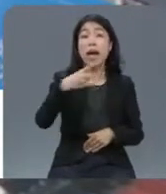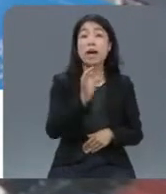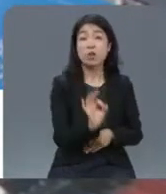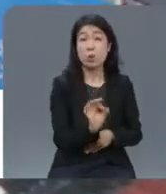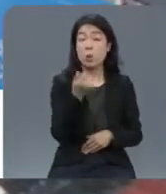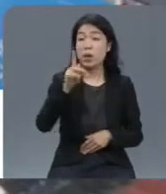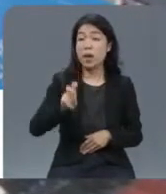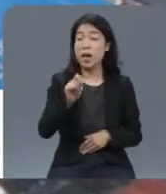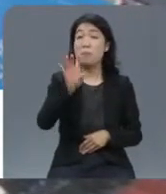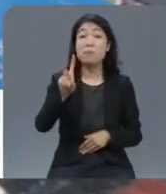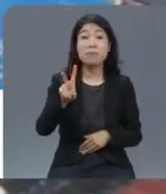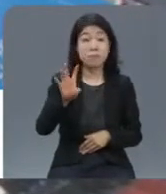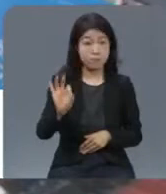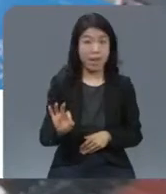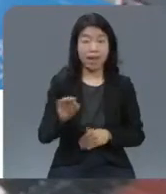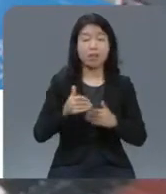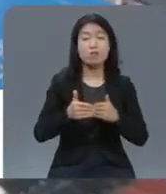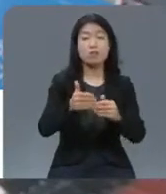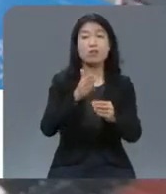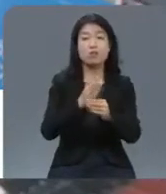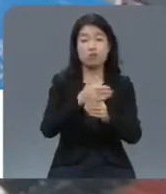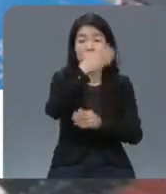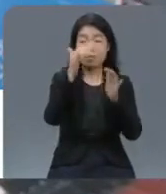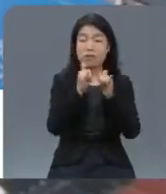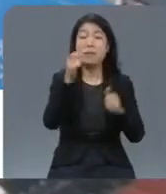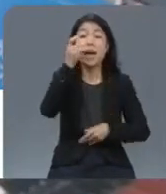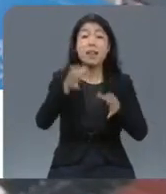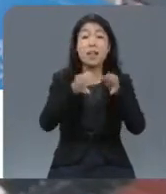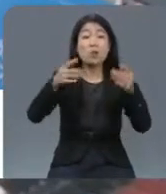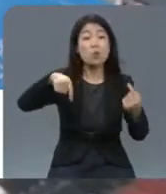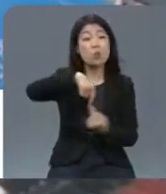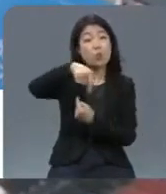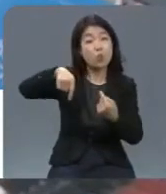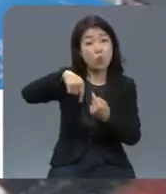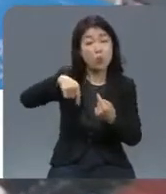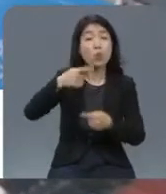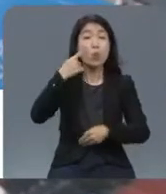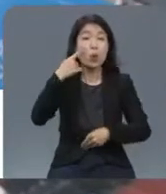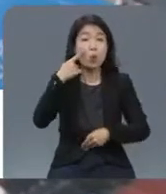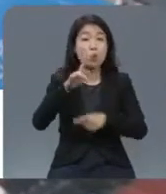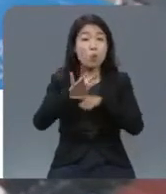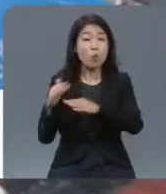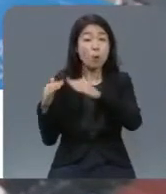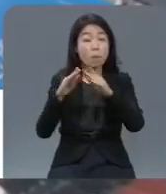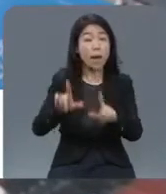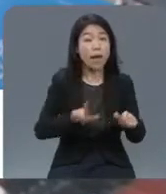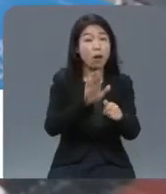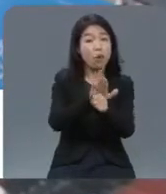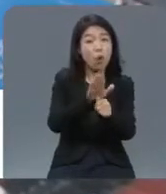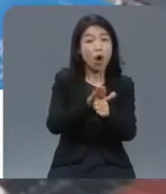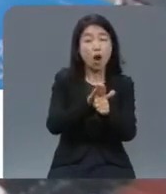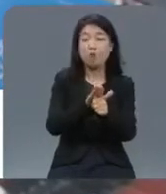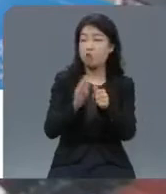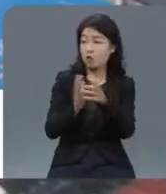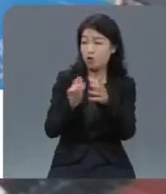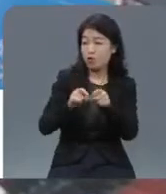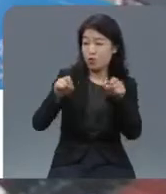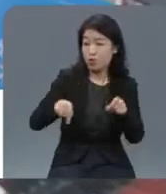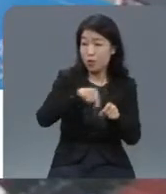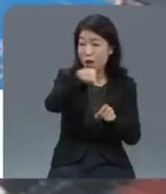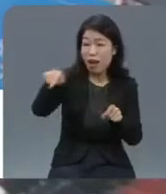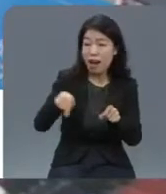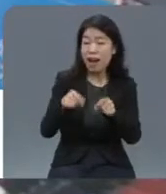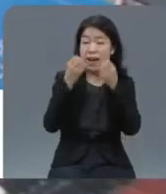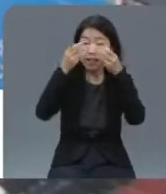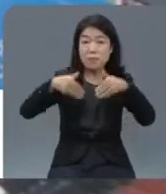추진되고 있습니다 청년들이 1단 사립 프로그램을 운영해 귀농 귀촌을 돕고 또래 청년들의 창업을 채운 하며